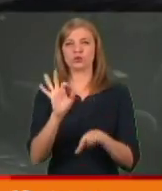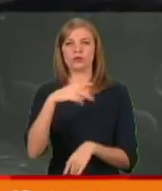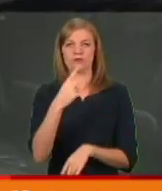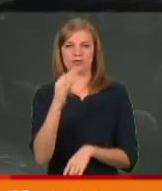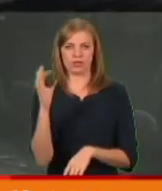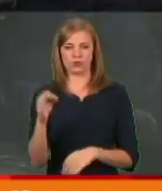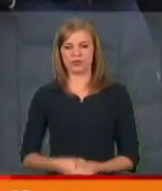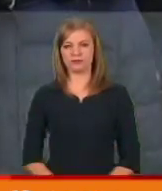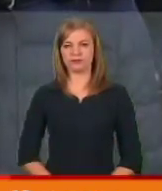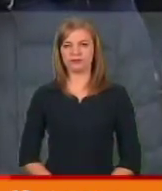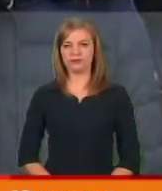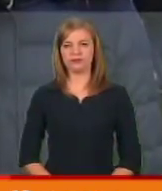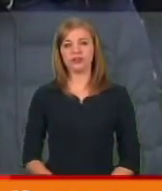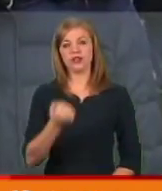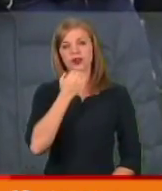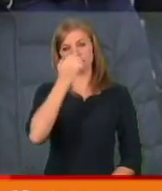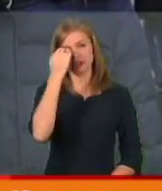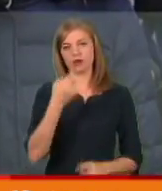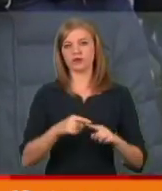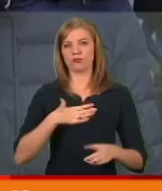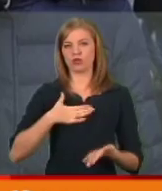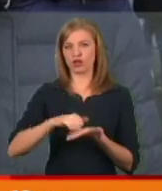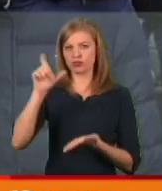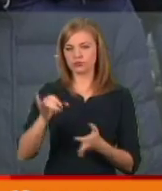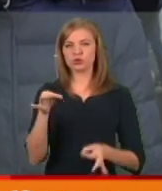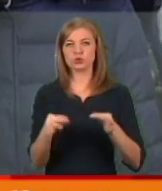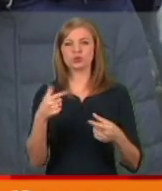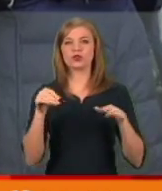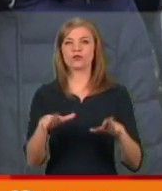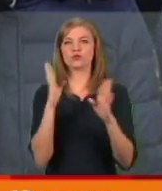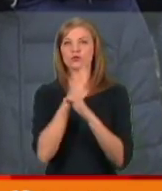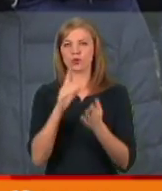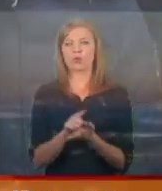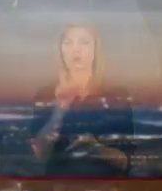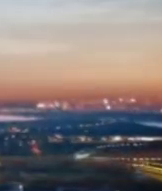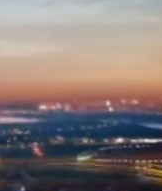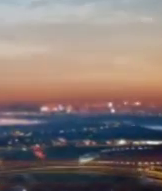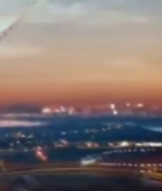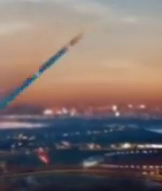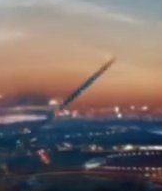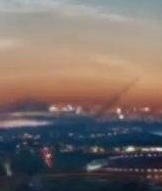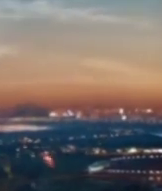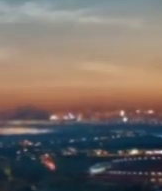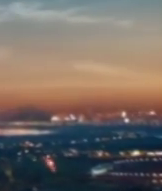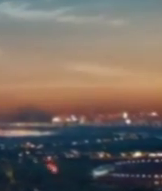о 22-й. Віто. Олена, дякую. Олена Лунькова із суду, де вирішують долю посадовців Міноборони.